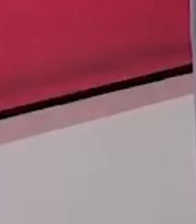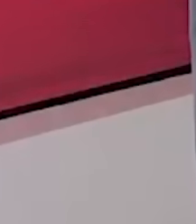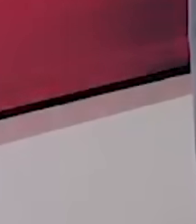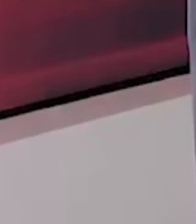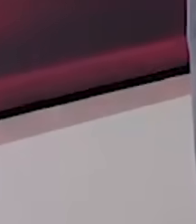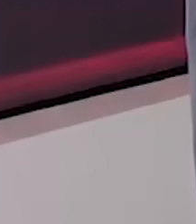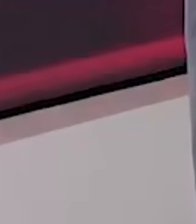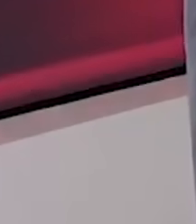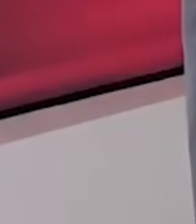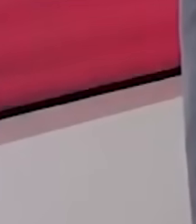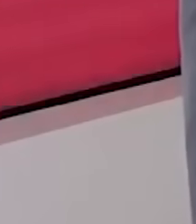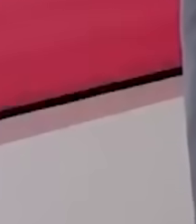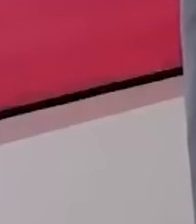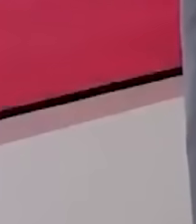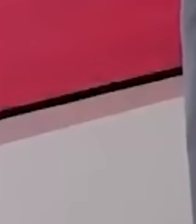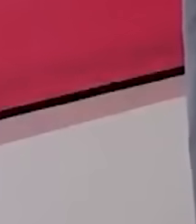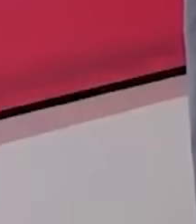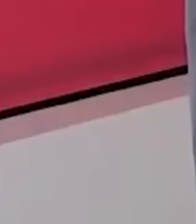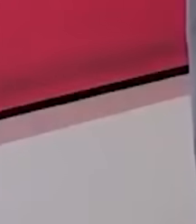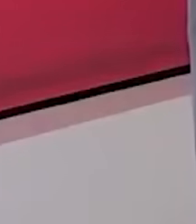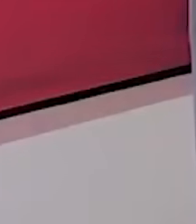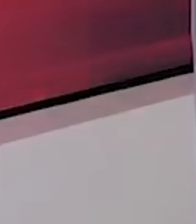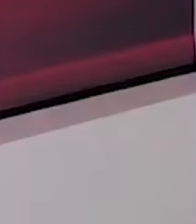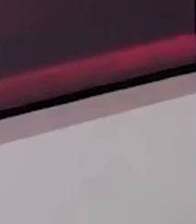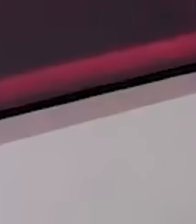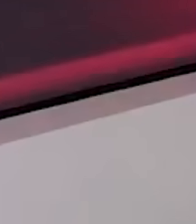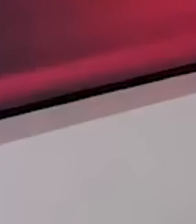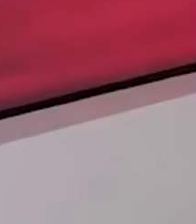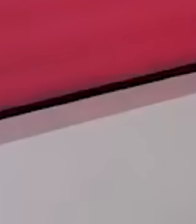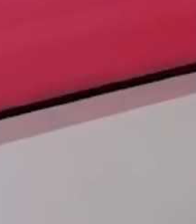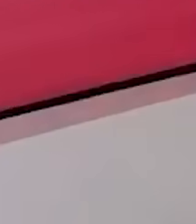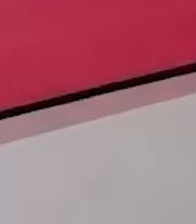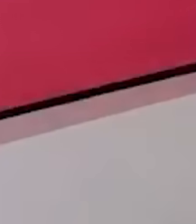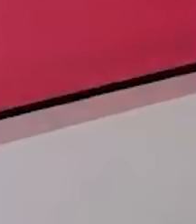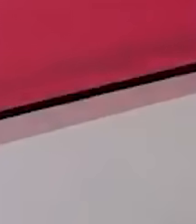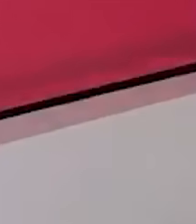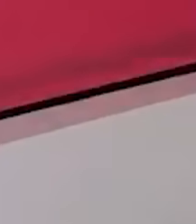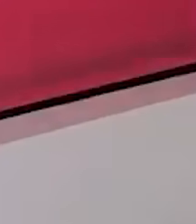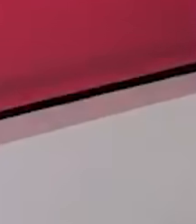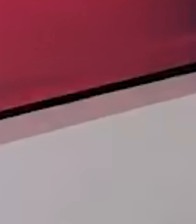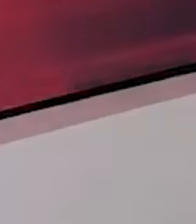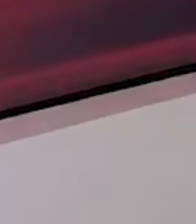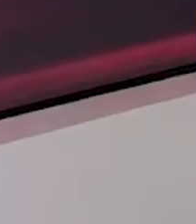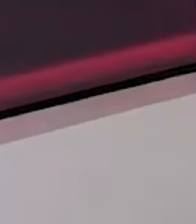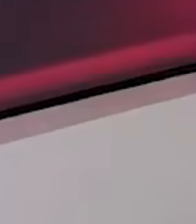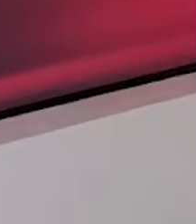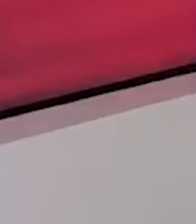kami sa GMA Pinoy TV at sa www.gmanews.tv.